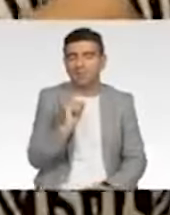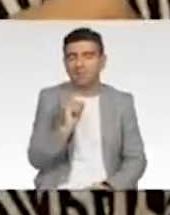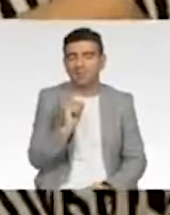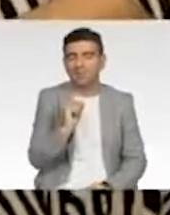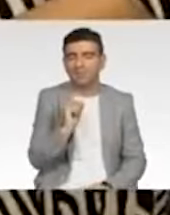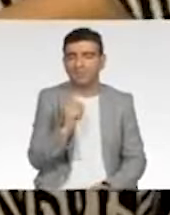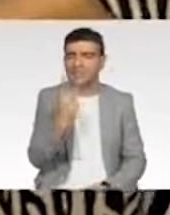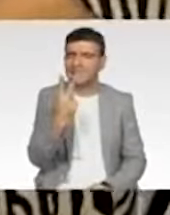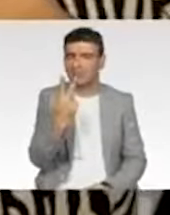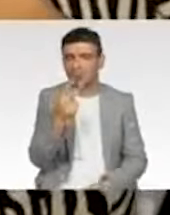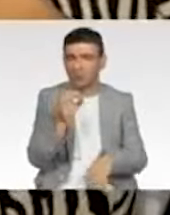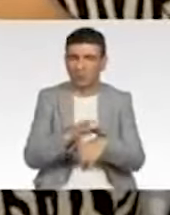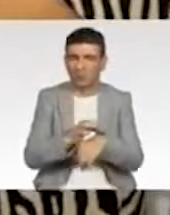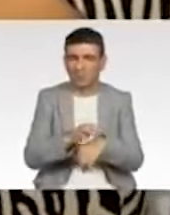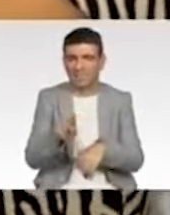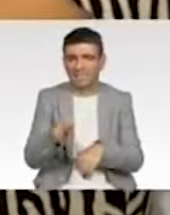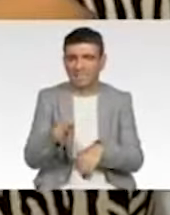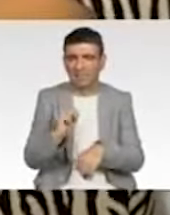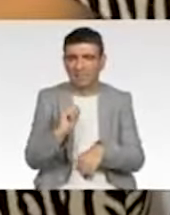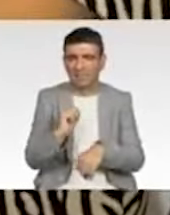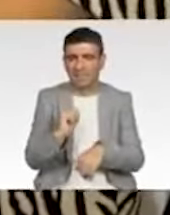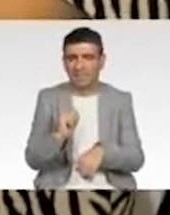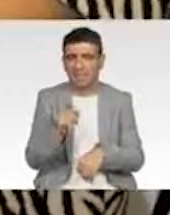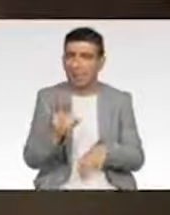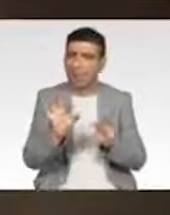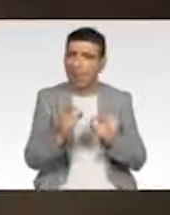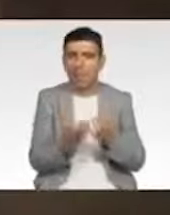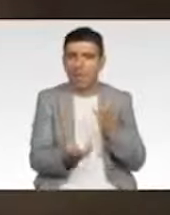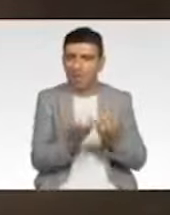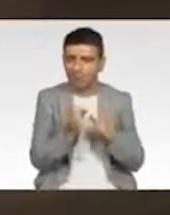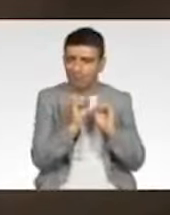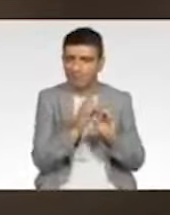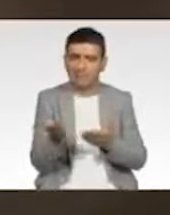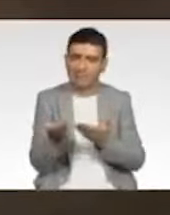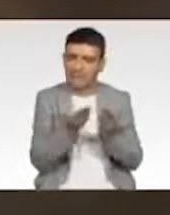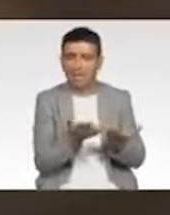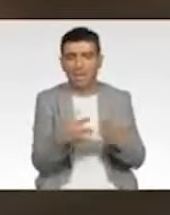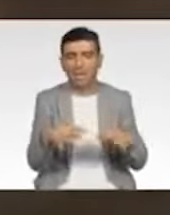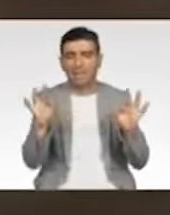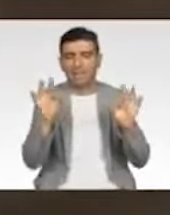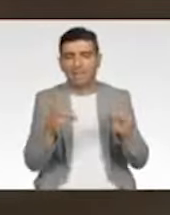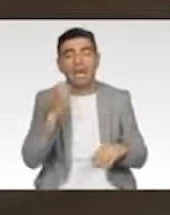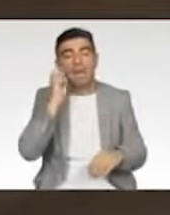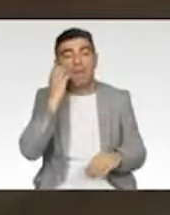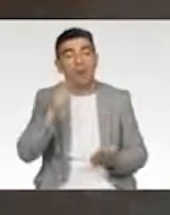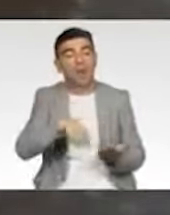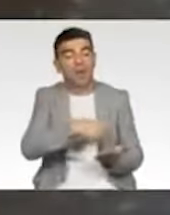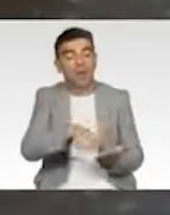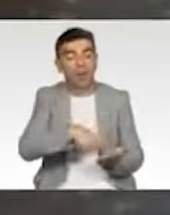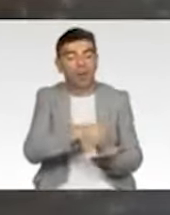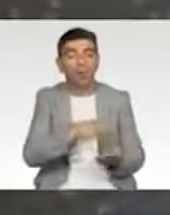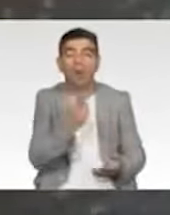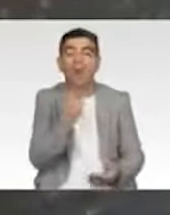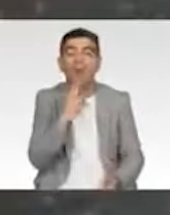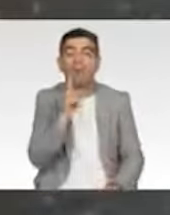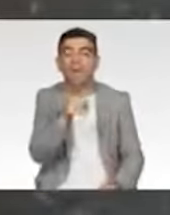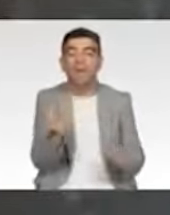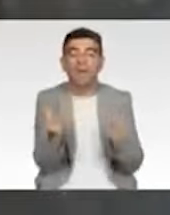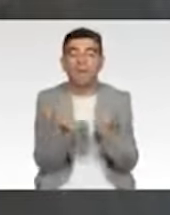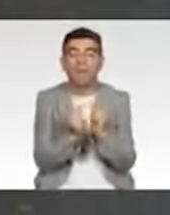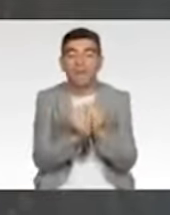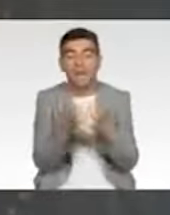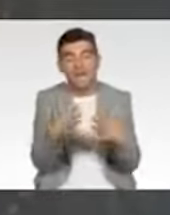Hanım? 2-3 dakika falan bu şekilde demlenirse servise hazırdır. Patates kavurmamızı hanımlarla